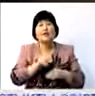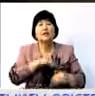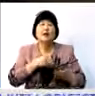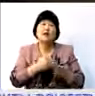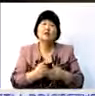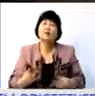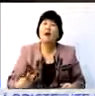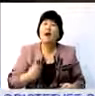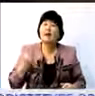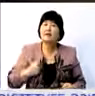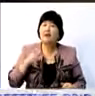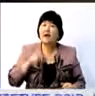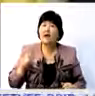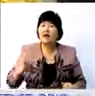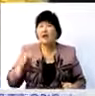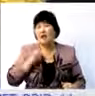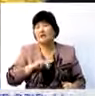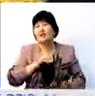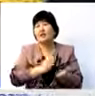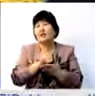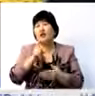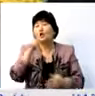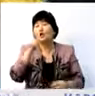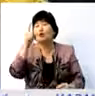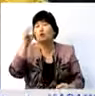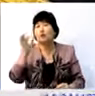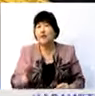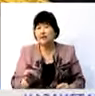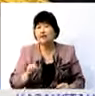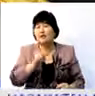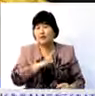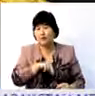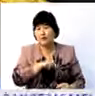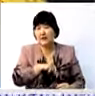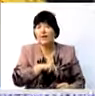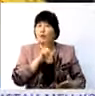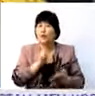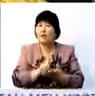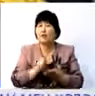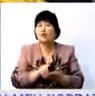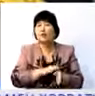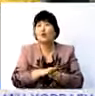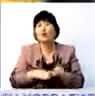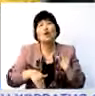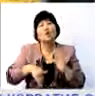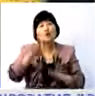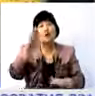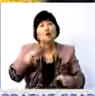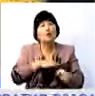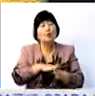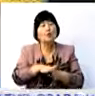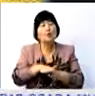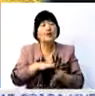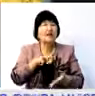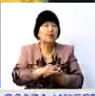әскери адамдарменен, әскери қызметкерлермен 100%-ға дейін жұмыста міндеттерін орындап, жоғары орындарға ие